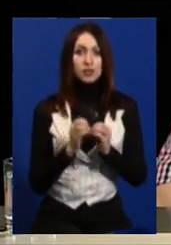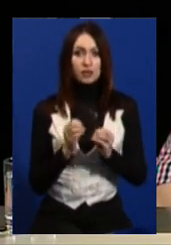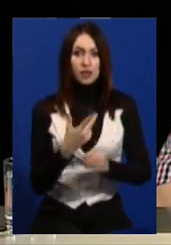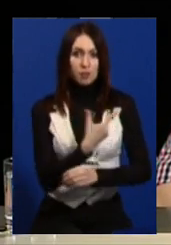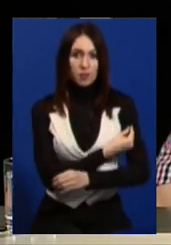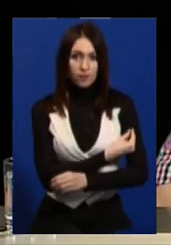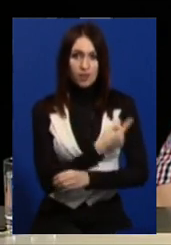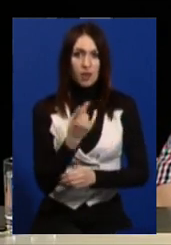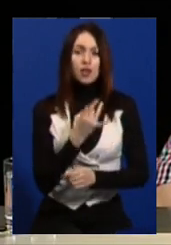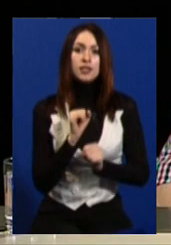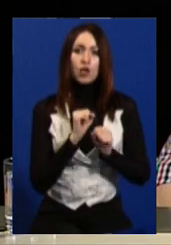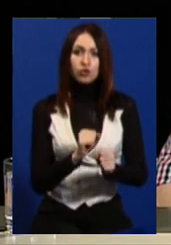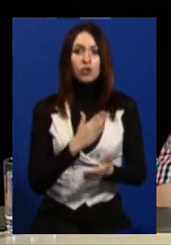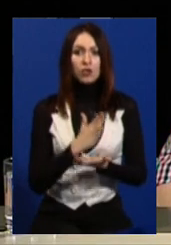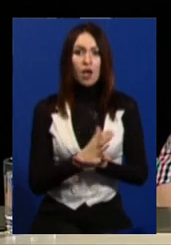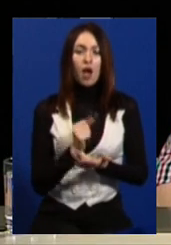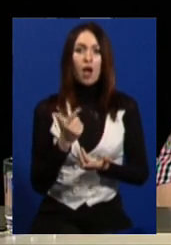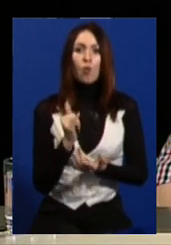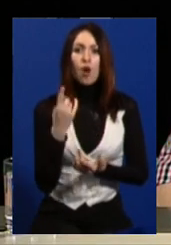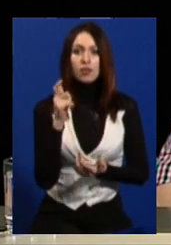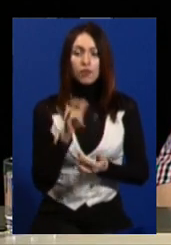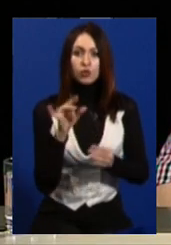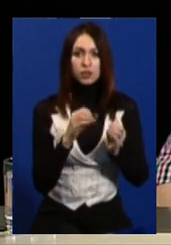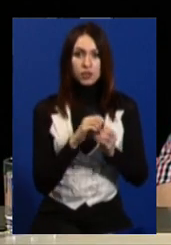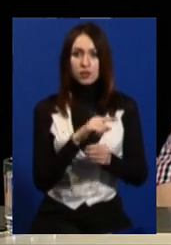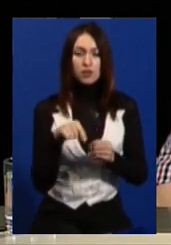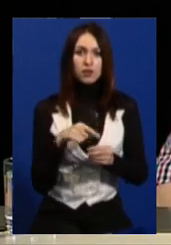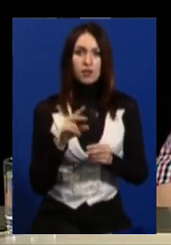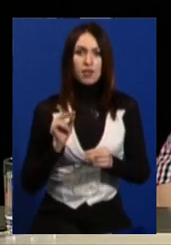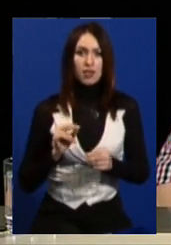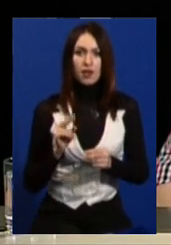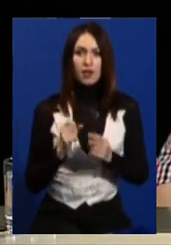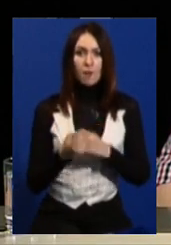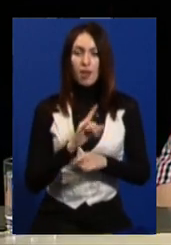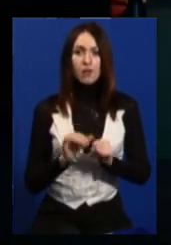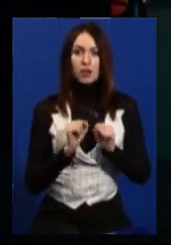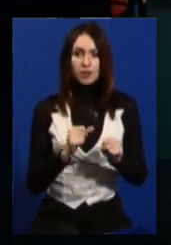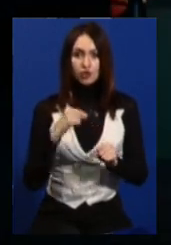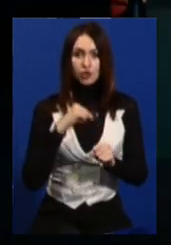защита вырабатывается, а где-то у 1 из 10 привитых однократно не вырабатывается. И